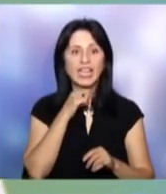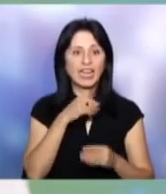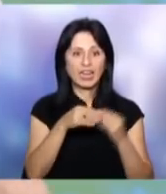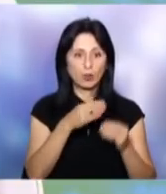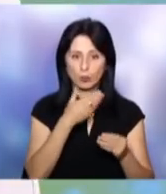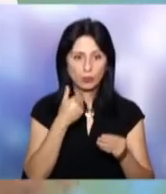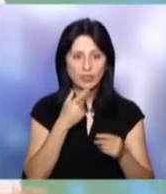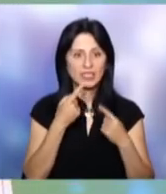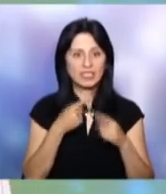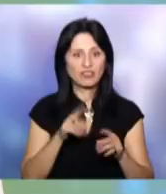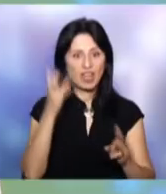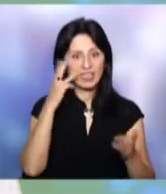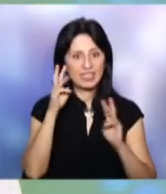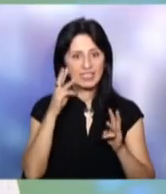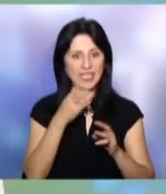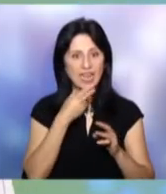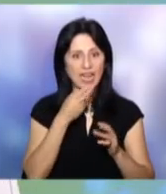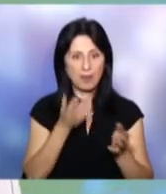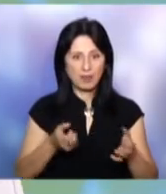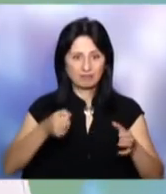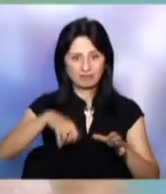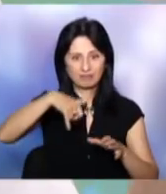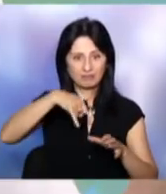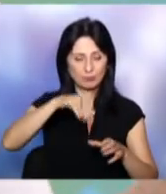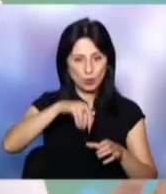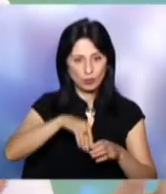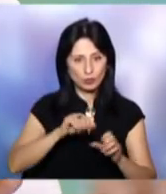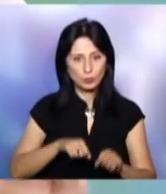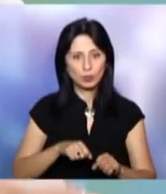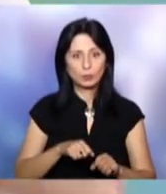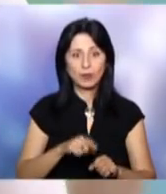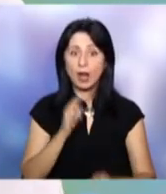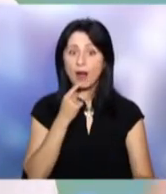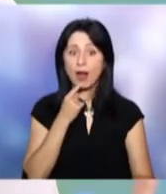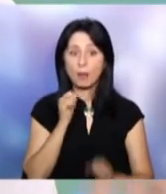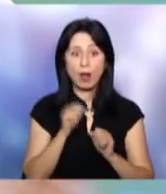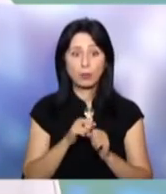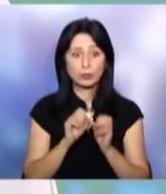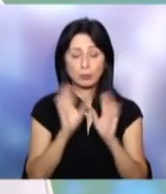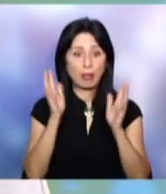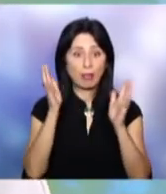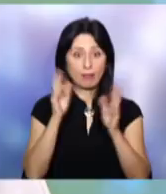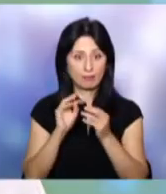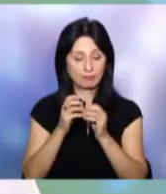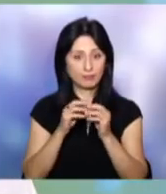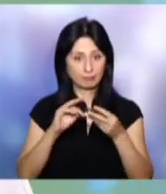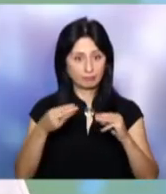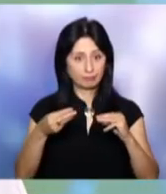შეფუთული და სხვა დიზაინი აქვს, თქვათ ლამაზ კალათში შეიძლება ეწყოს, მაგრამ კანფეტი აუცილებლად ბრჭყვიალაა, ხო?